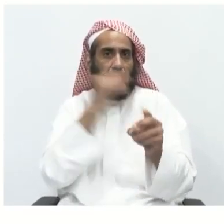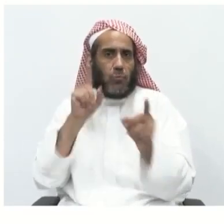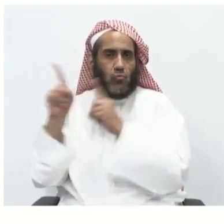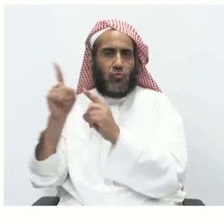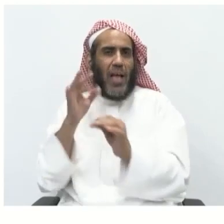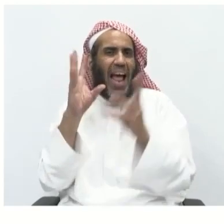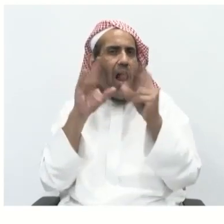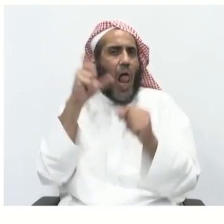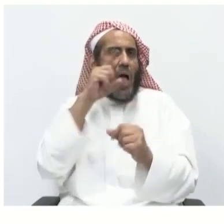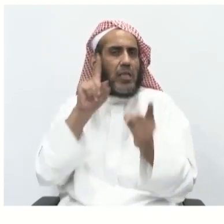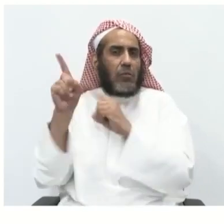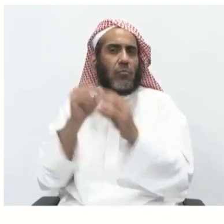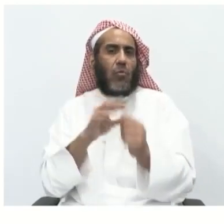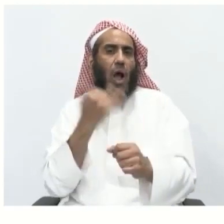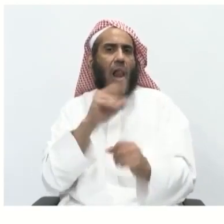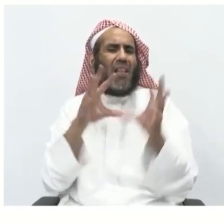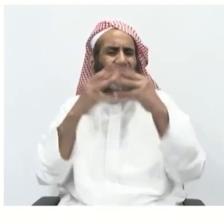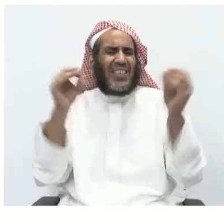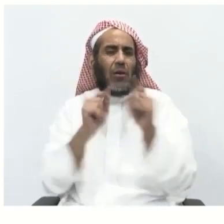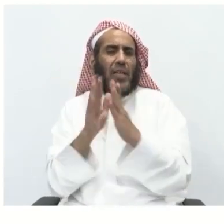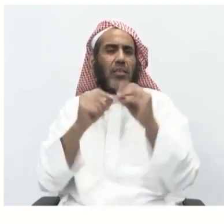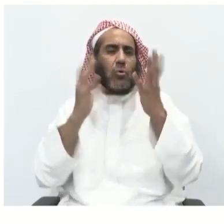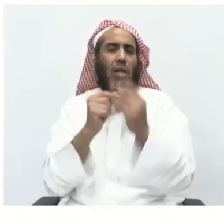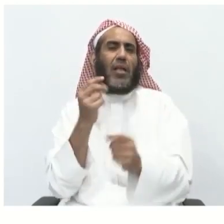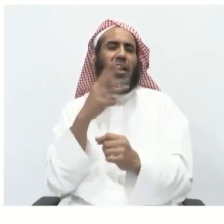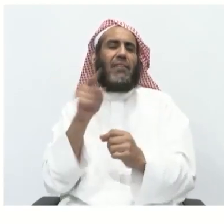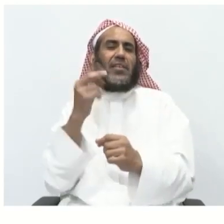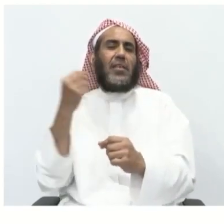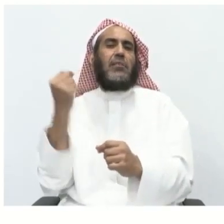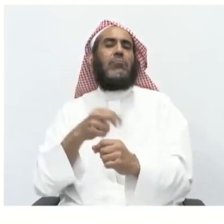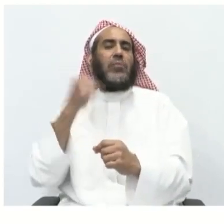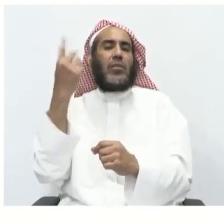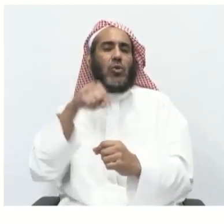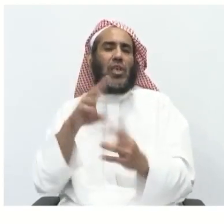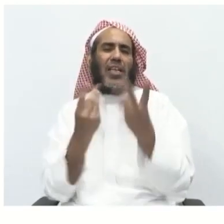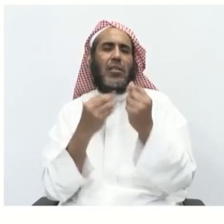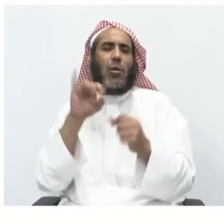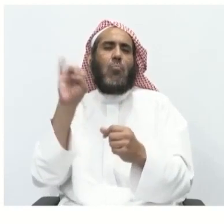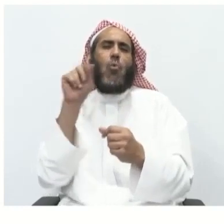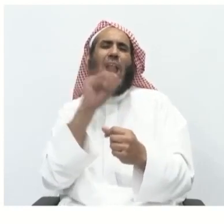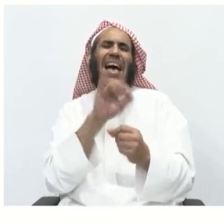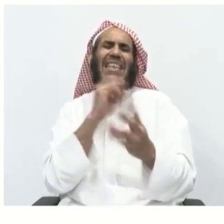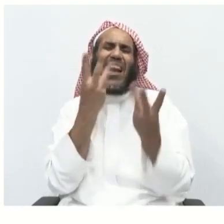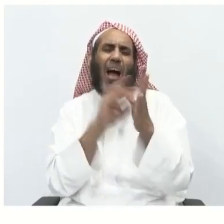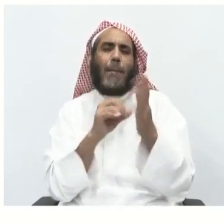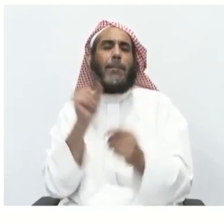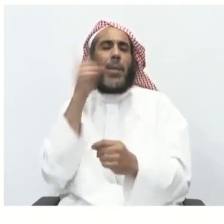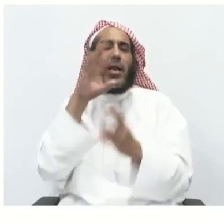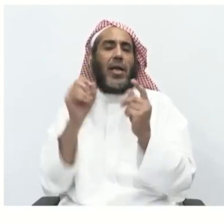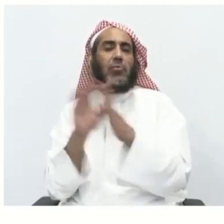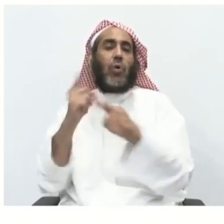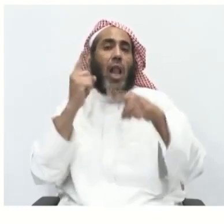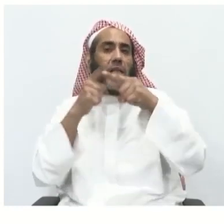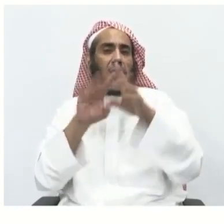طبعا اعطاني قال فاستر حدد الكتله الكتله 2.26 عدد المولات هنا النحاس وهنا